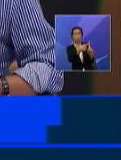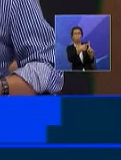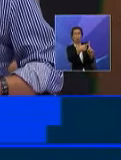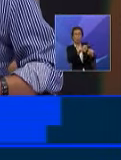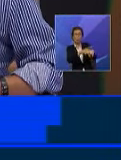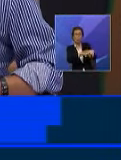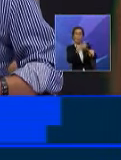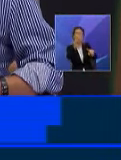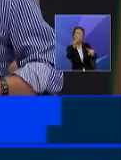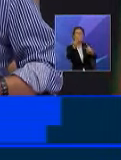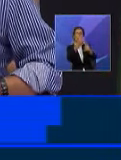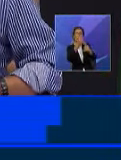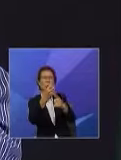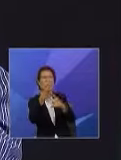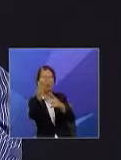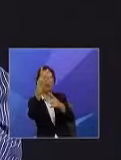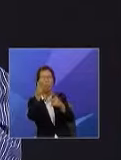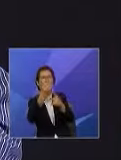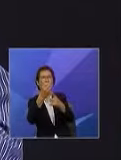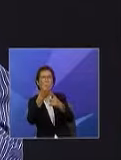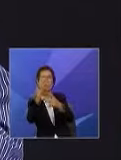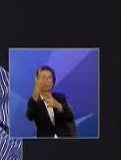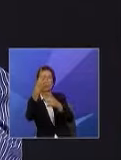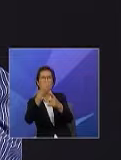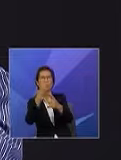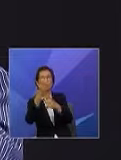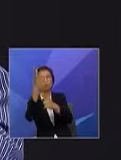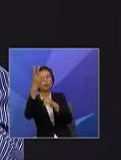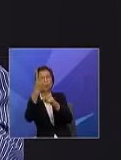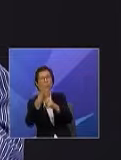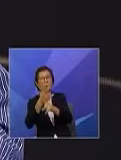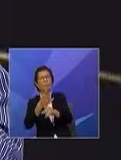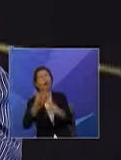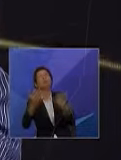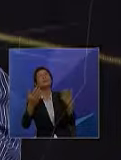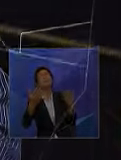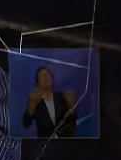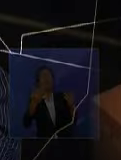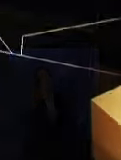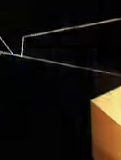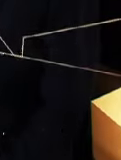Mas lagi bulan Sampu Insyaallah ini akan kitahat